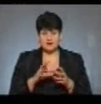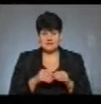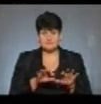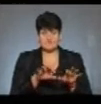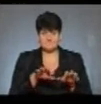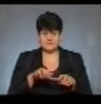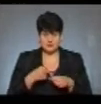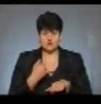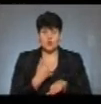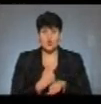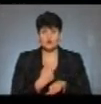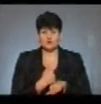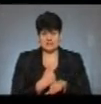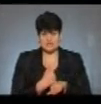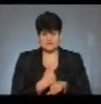вилучені головні